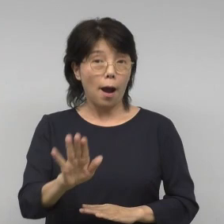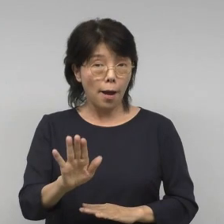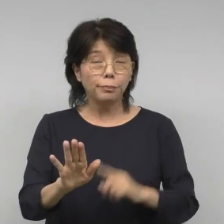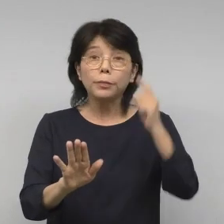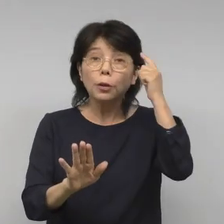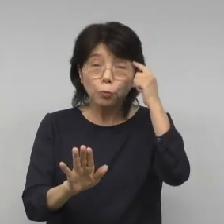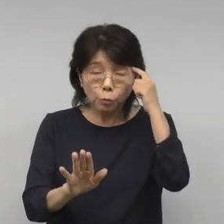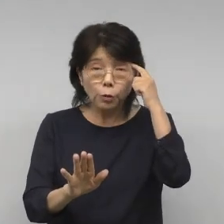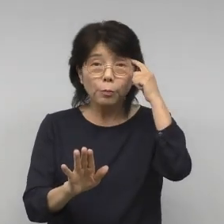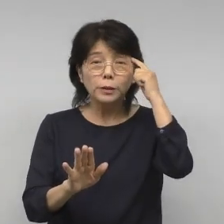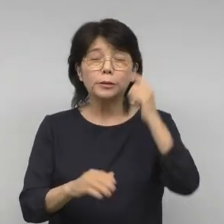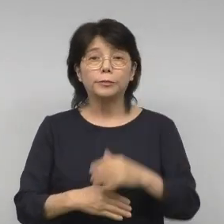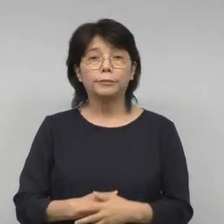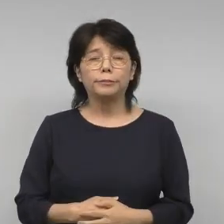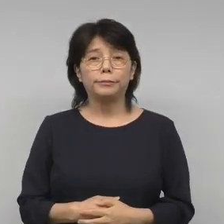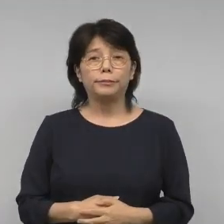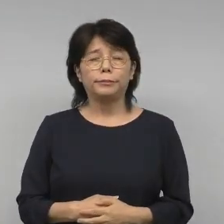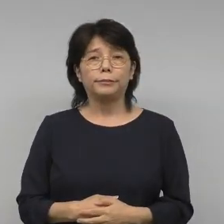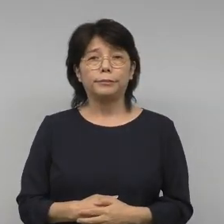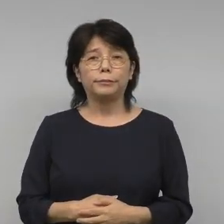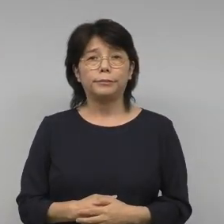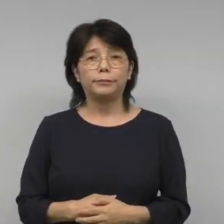うに思っています。